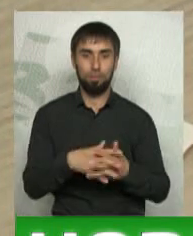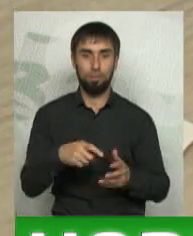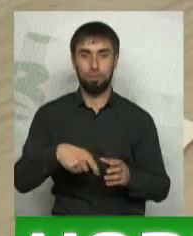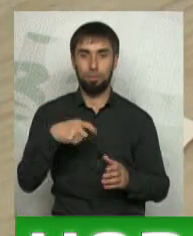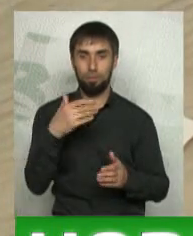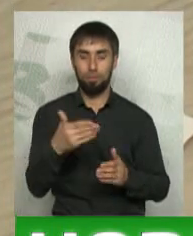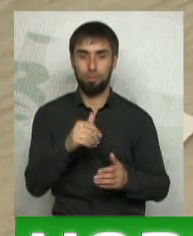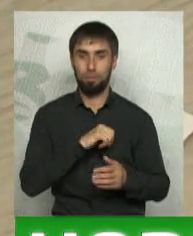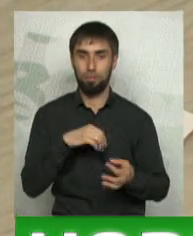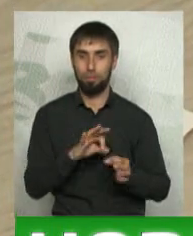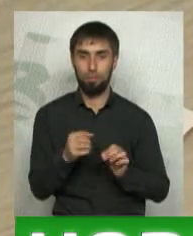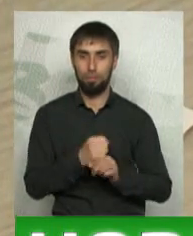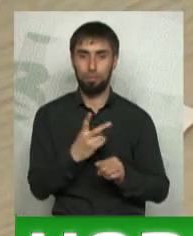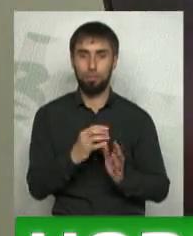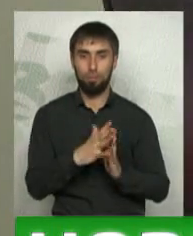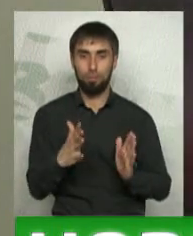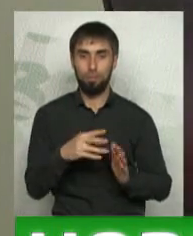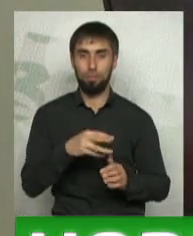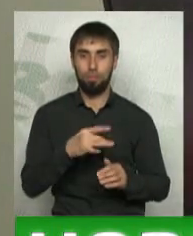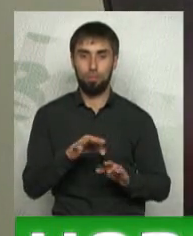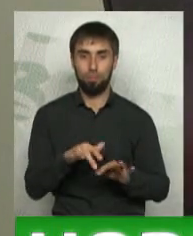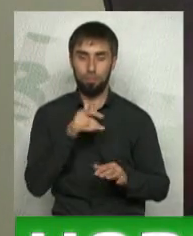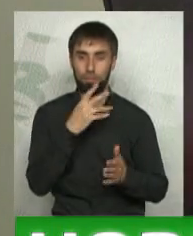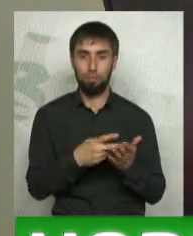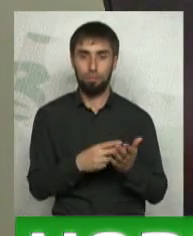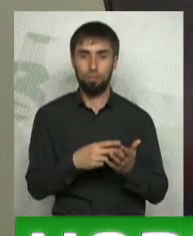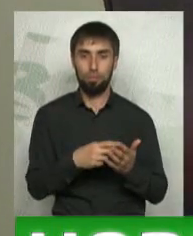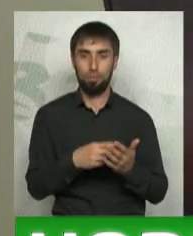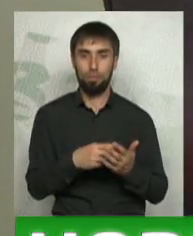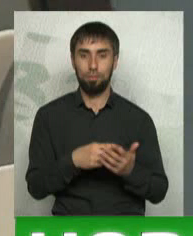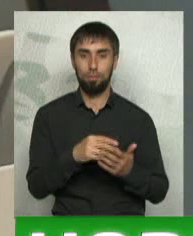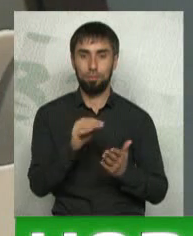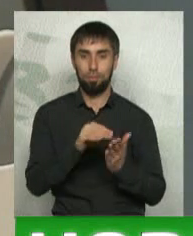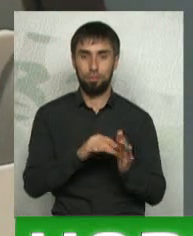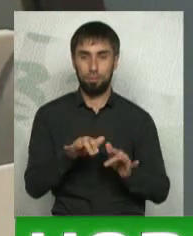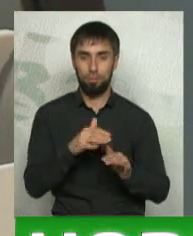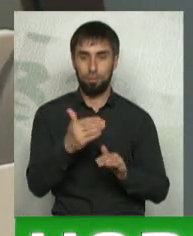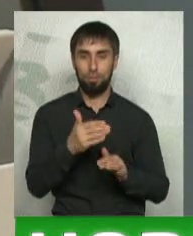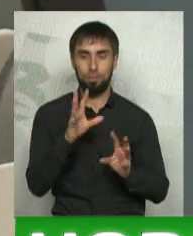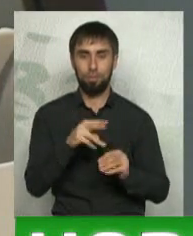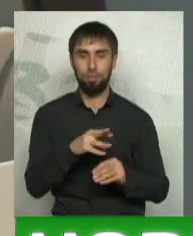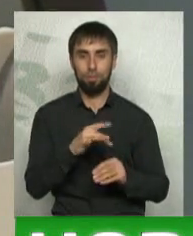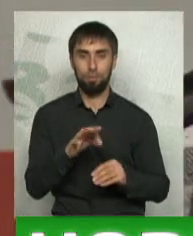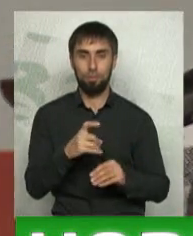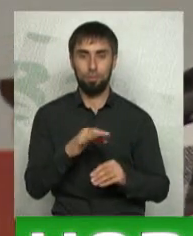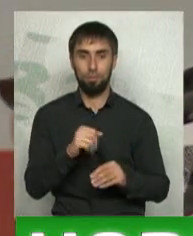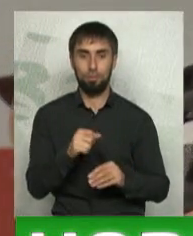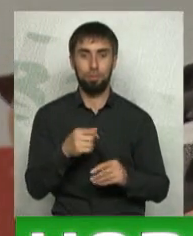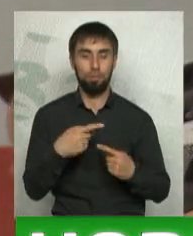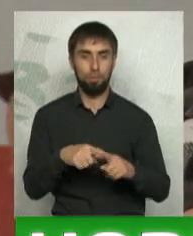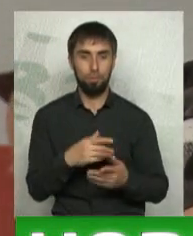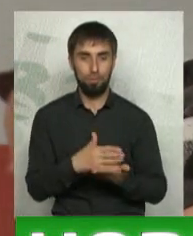самое сложное задание – сделать небольшой микрокомпьютер, который показывает введенный текст на экран. Все необходимые микросхемы и техника в